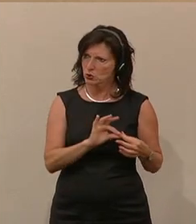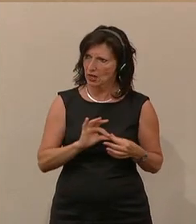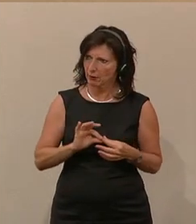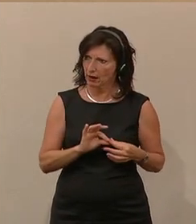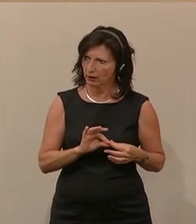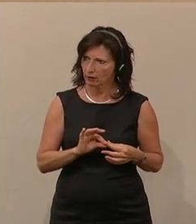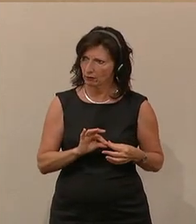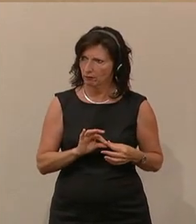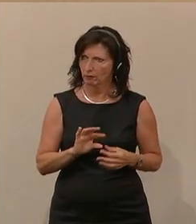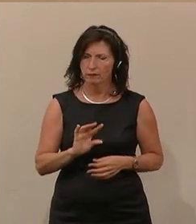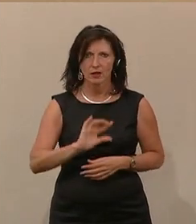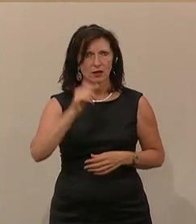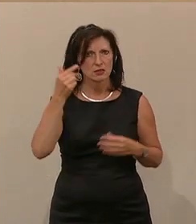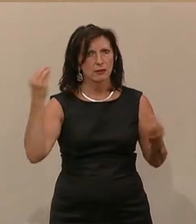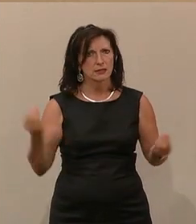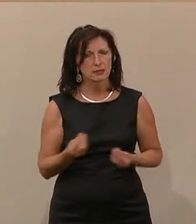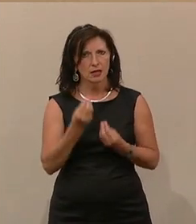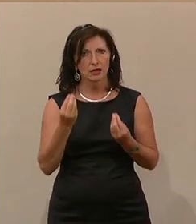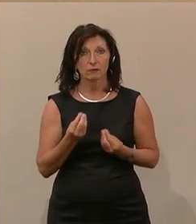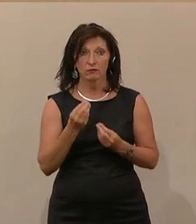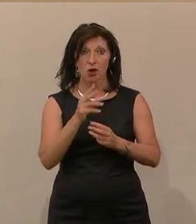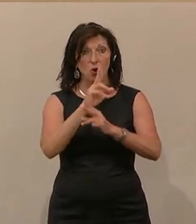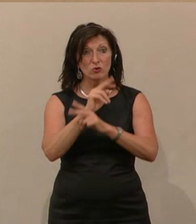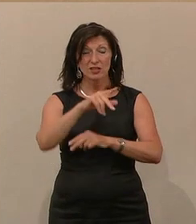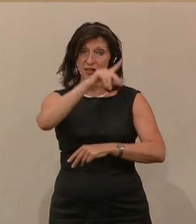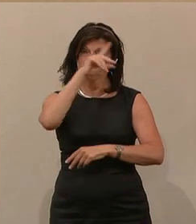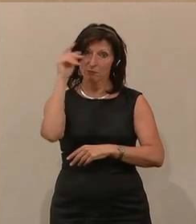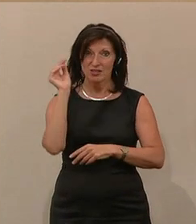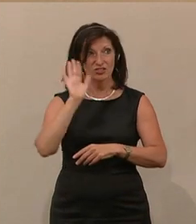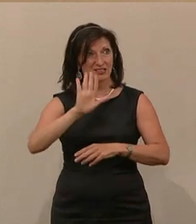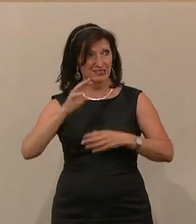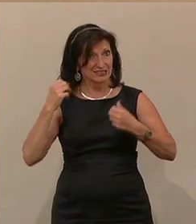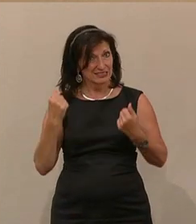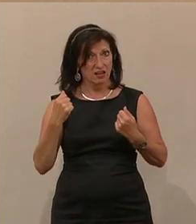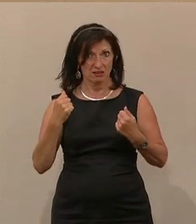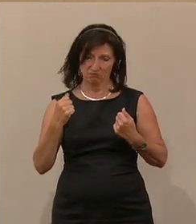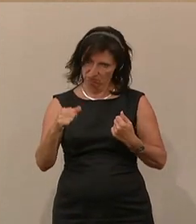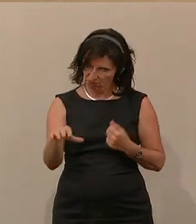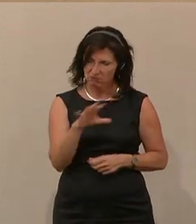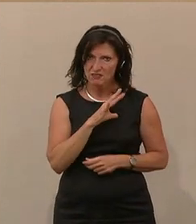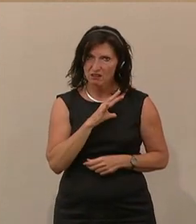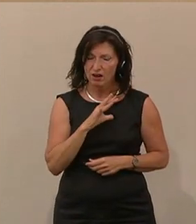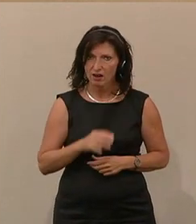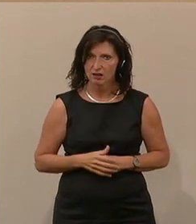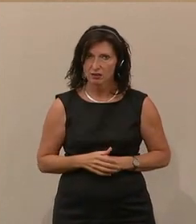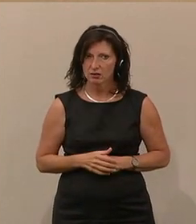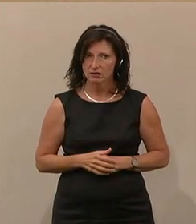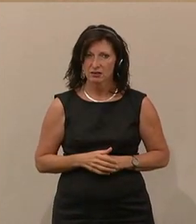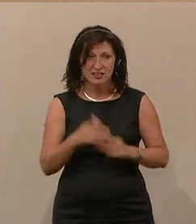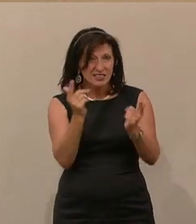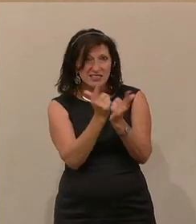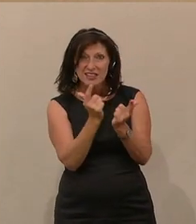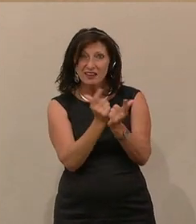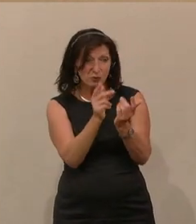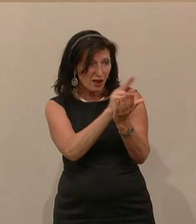zweitens die sicherheit der österreicherinnen und österreicher ist in gefahr und wir müssen in der zeit und lesen